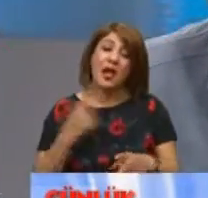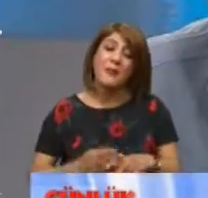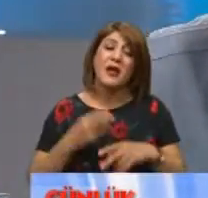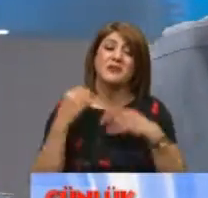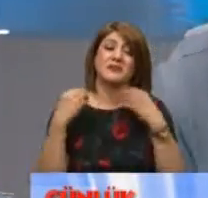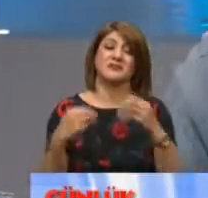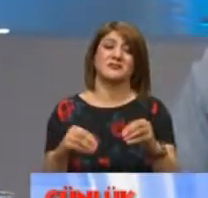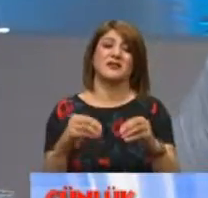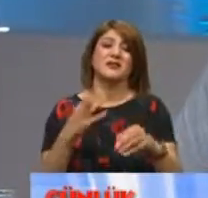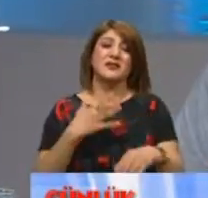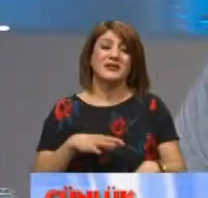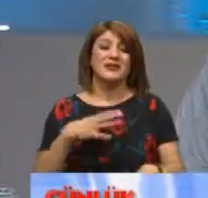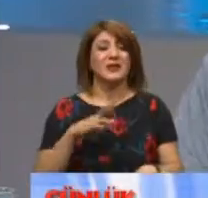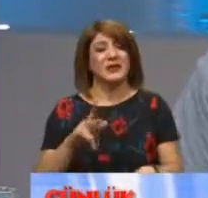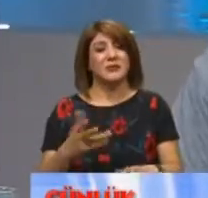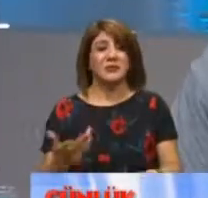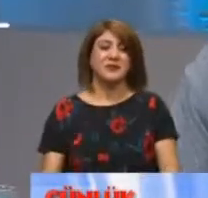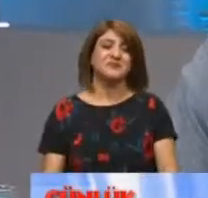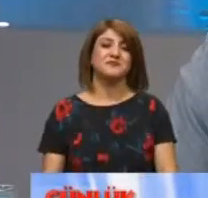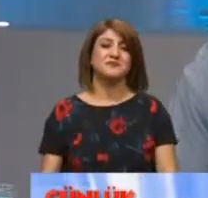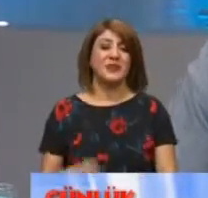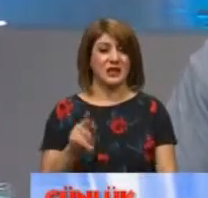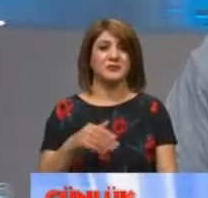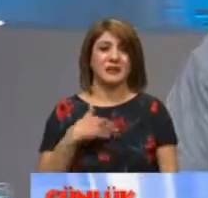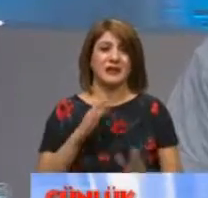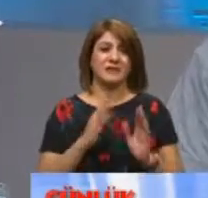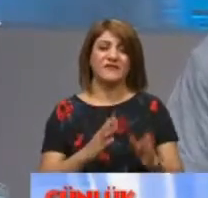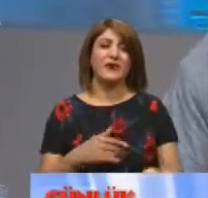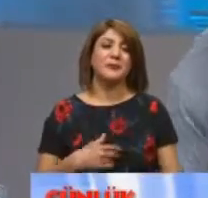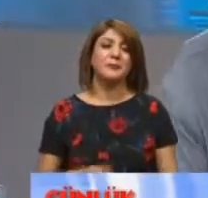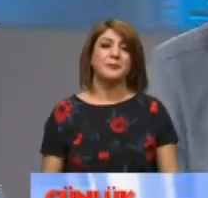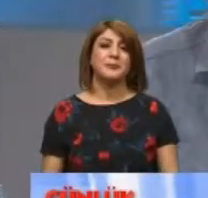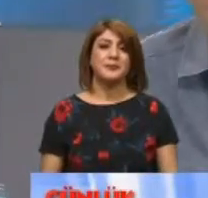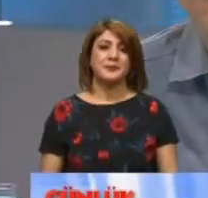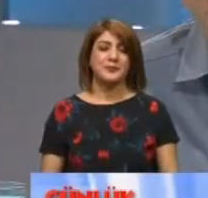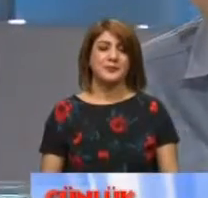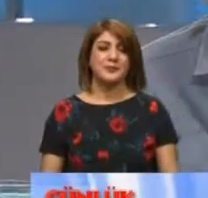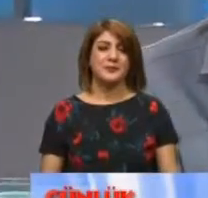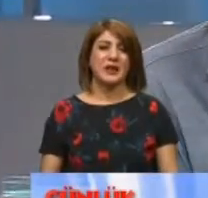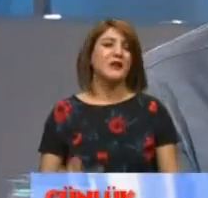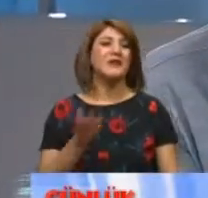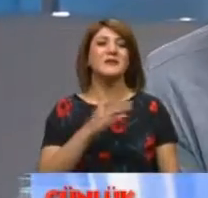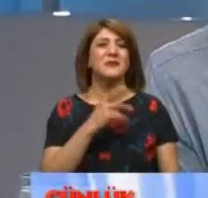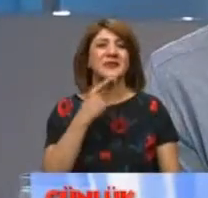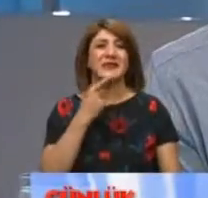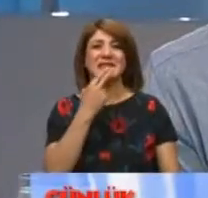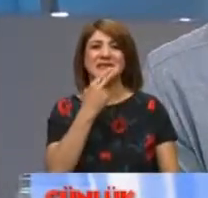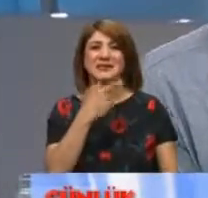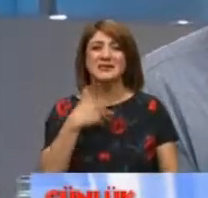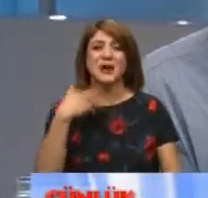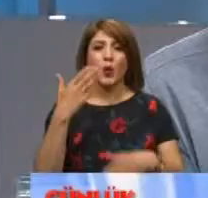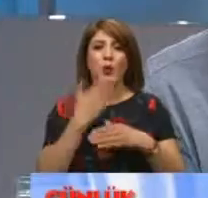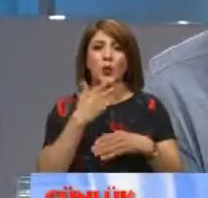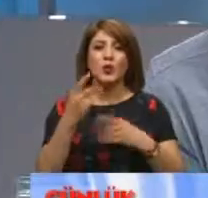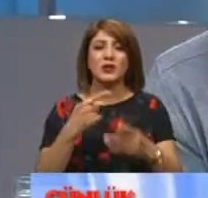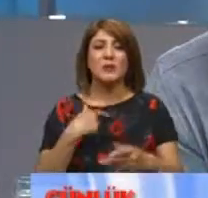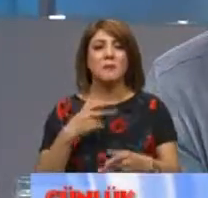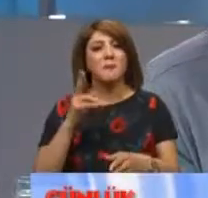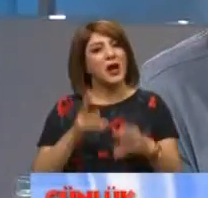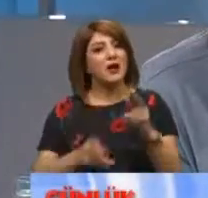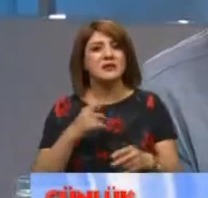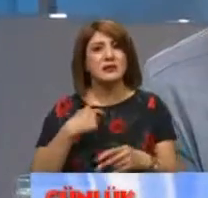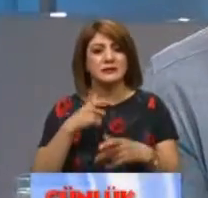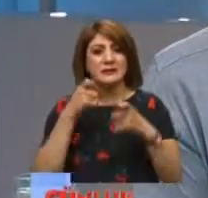5 dakika içinde alın gibi. Şimdi değişik devam ediyoruz. Bazıları bak orada Nihal okurken söyledikleri doğru. Bazıları dikkat çekmek için